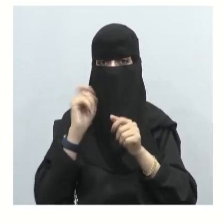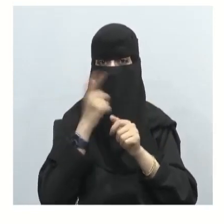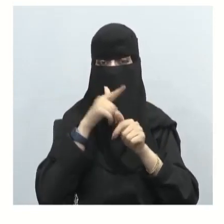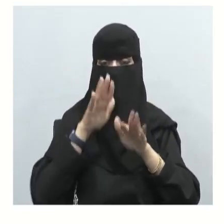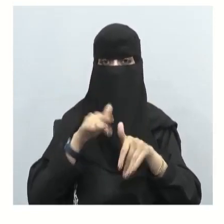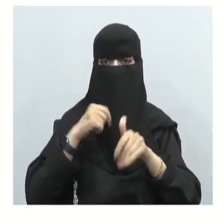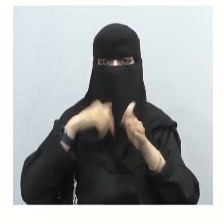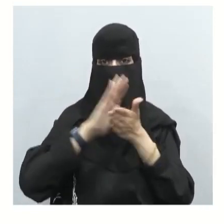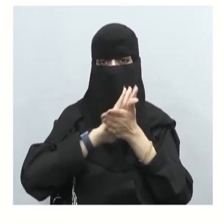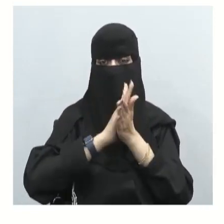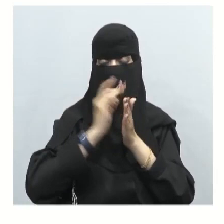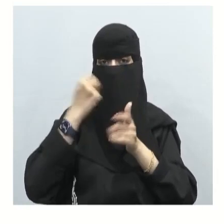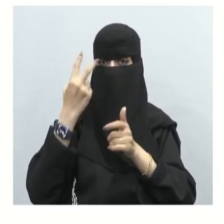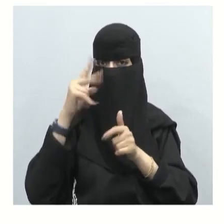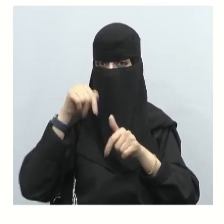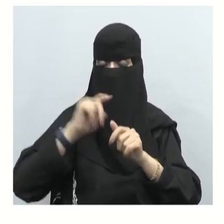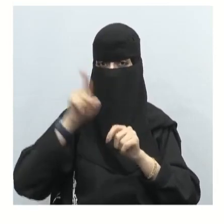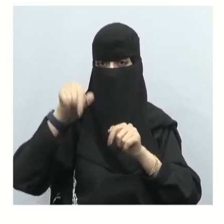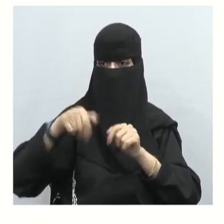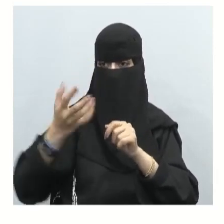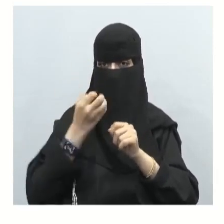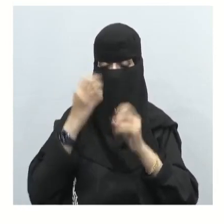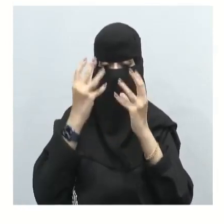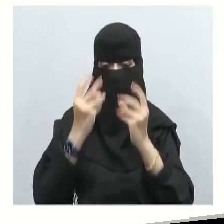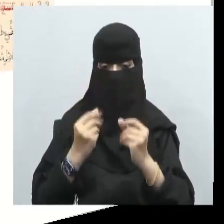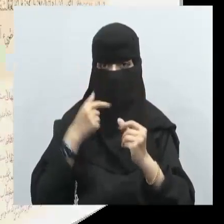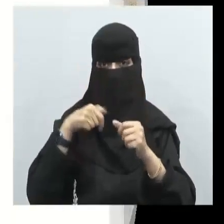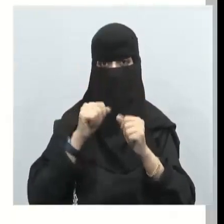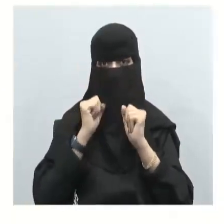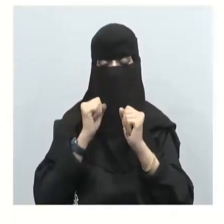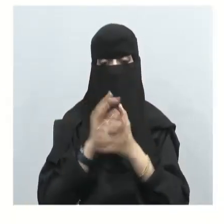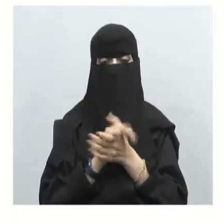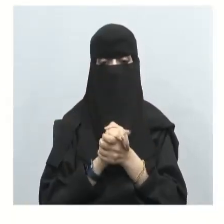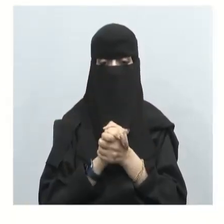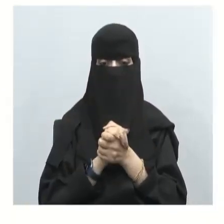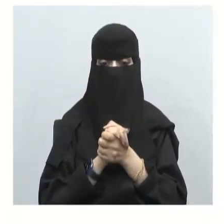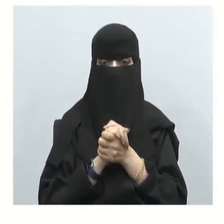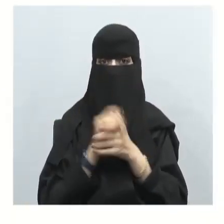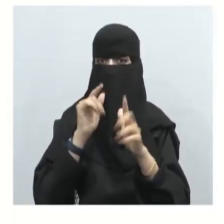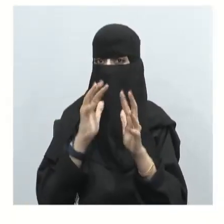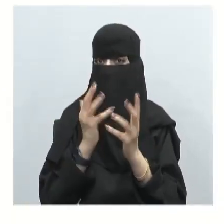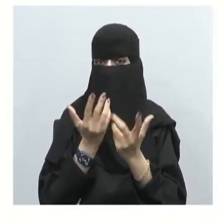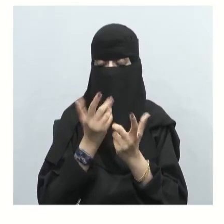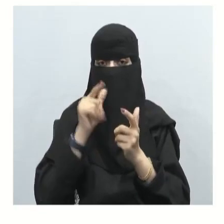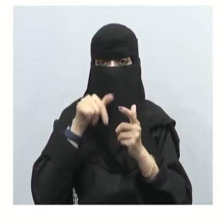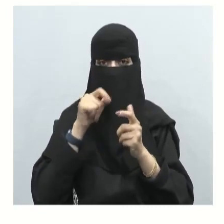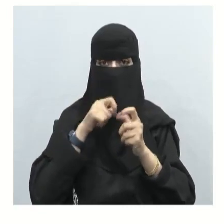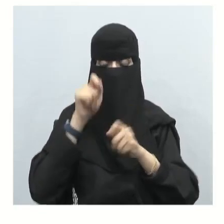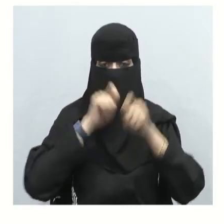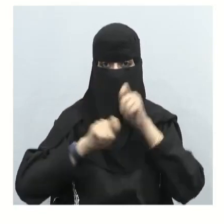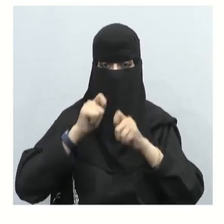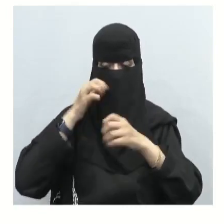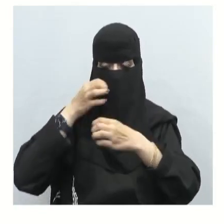من المرشح الثاني هي التي نستطيع حساب شدتها لماذا نستعمل عدسات